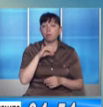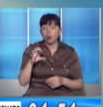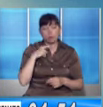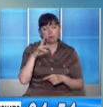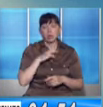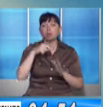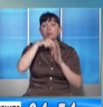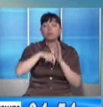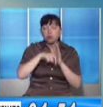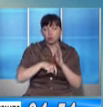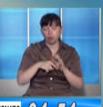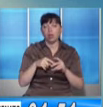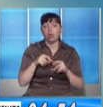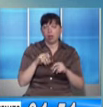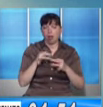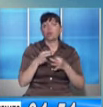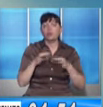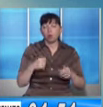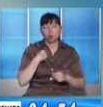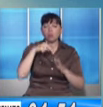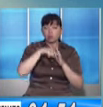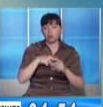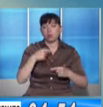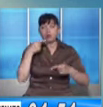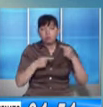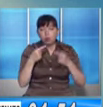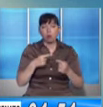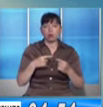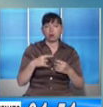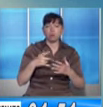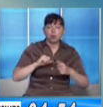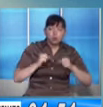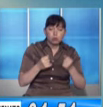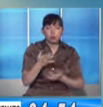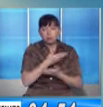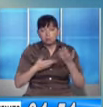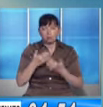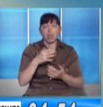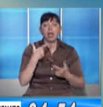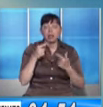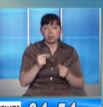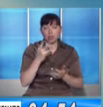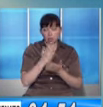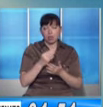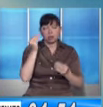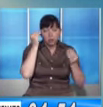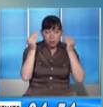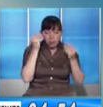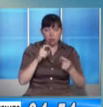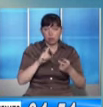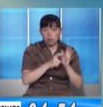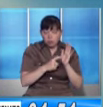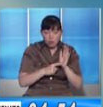partid democratic pe interior și avem dezbateri, discuții constructive acolo unde există o disensiune de opinii și asta